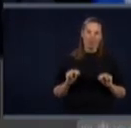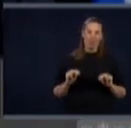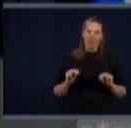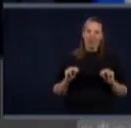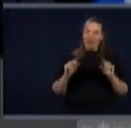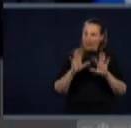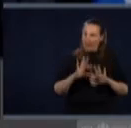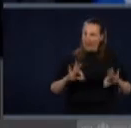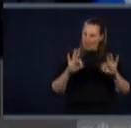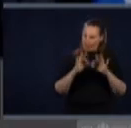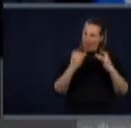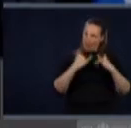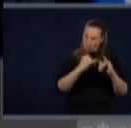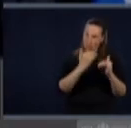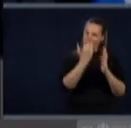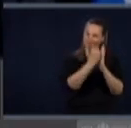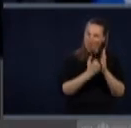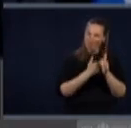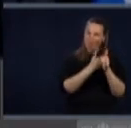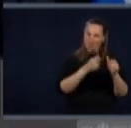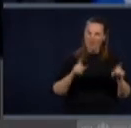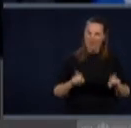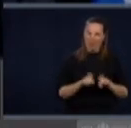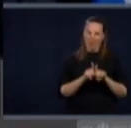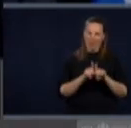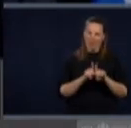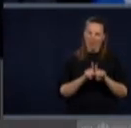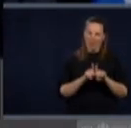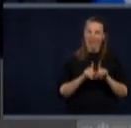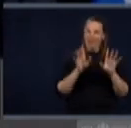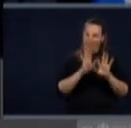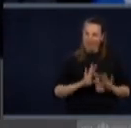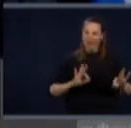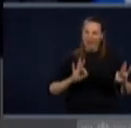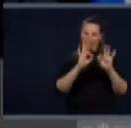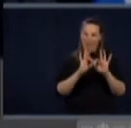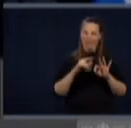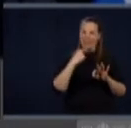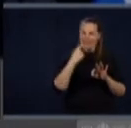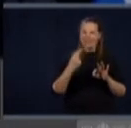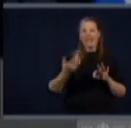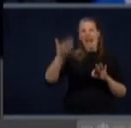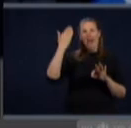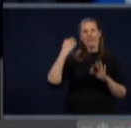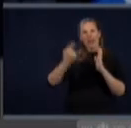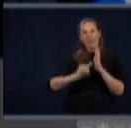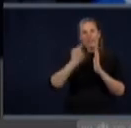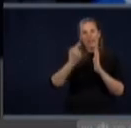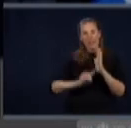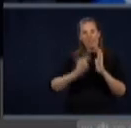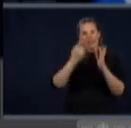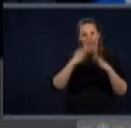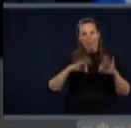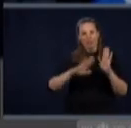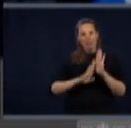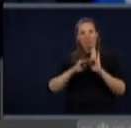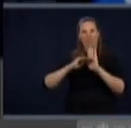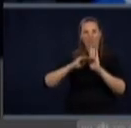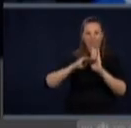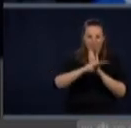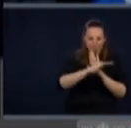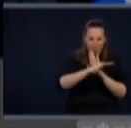comme si rien n'était. Ça va être majeur. Je vous l'ai dit que l'aplatissement de la courbe était dépendante de la collaboration de